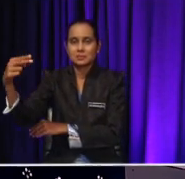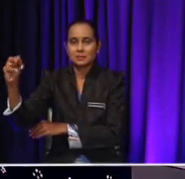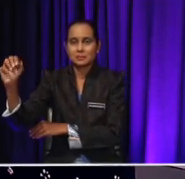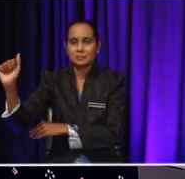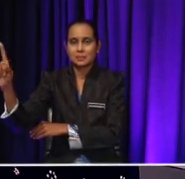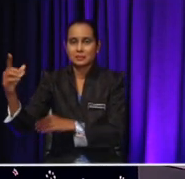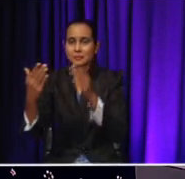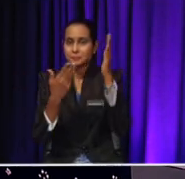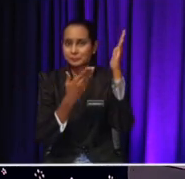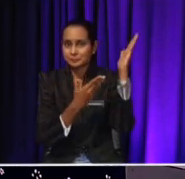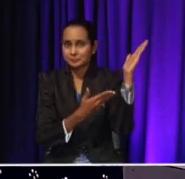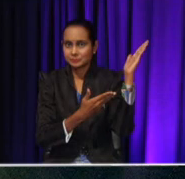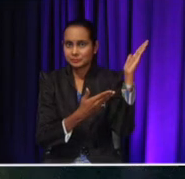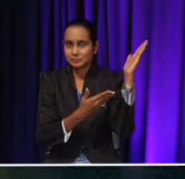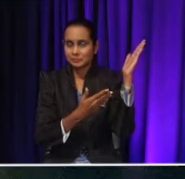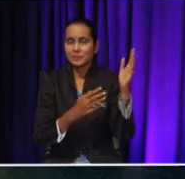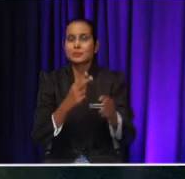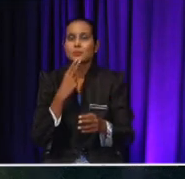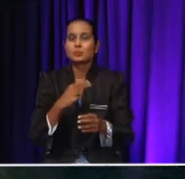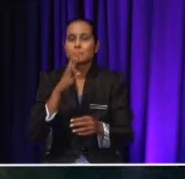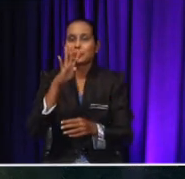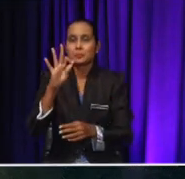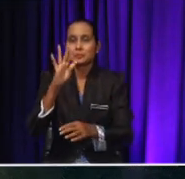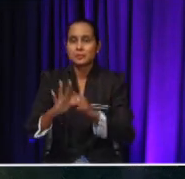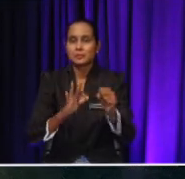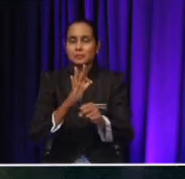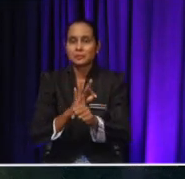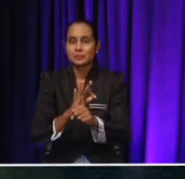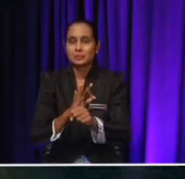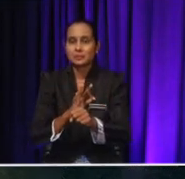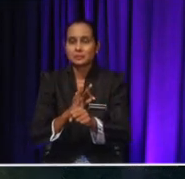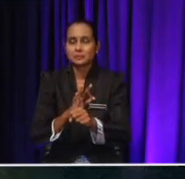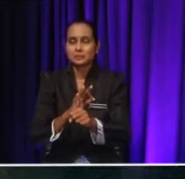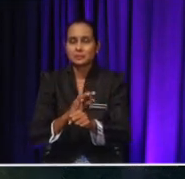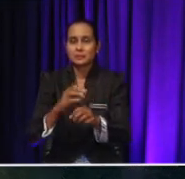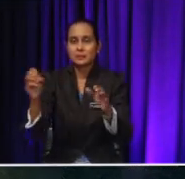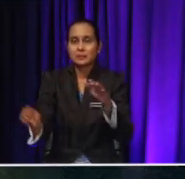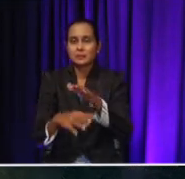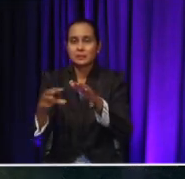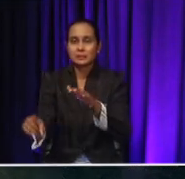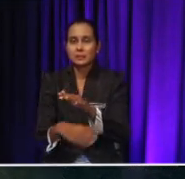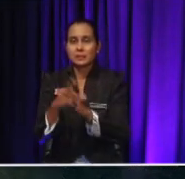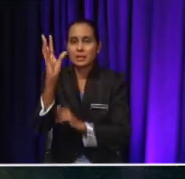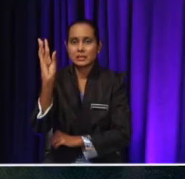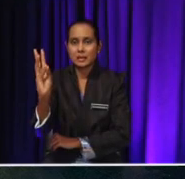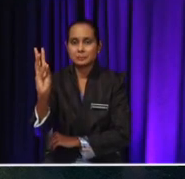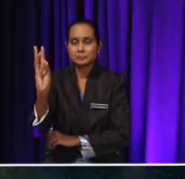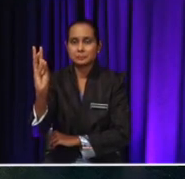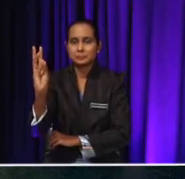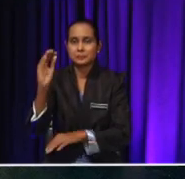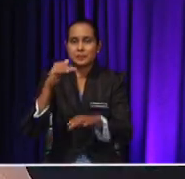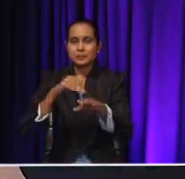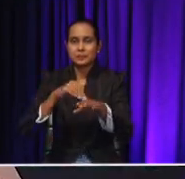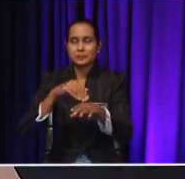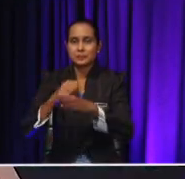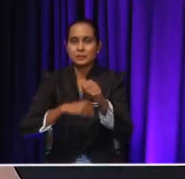sudah berumur 49 tahun yaitu dah cetakan keenam yang Aku mau pegang itu cetakan keenam pada